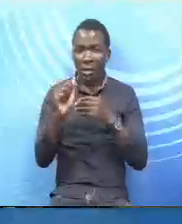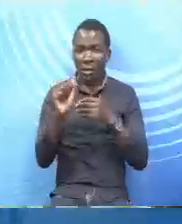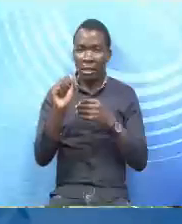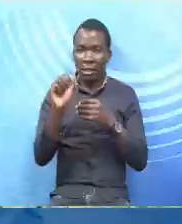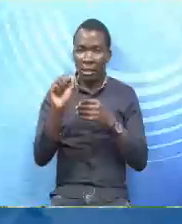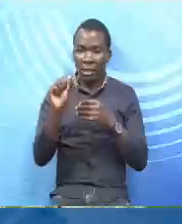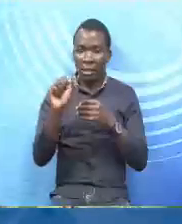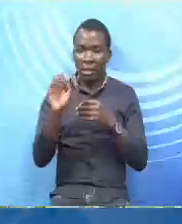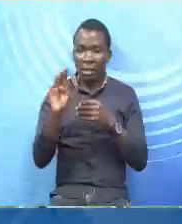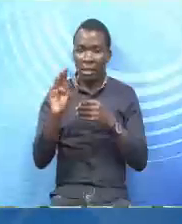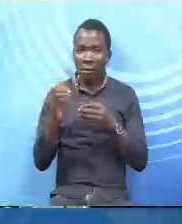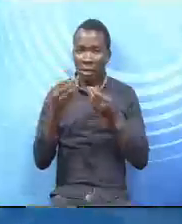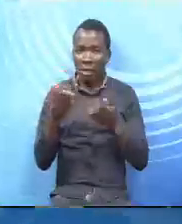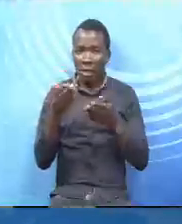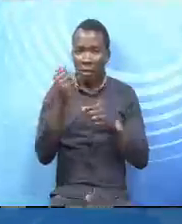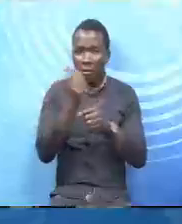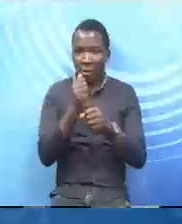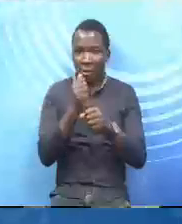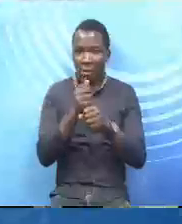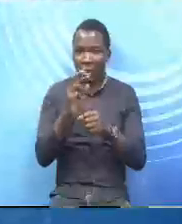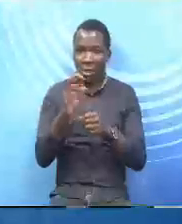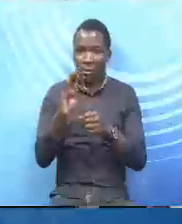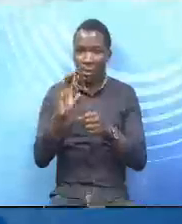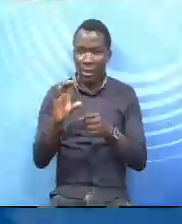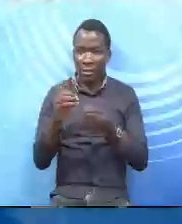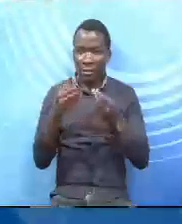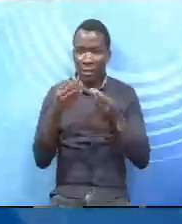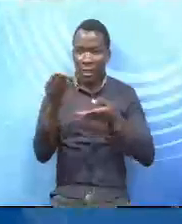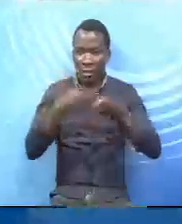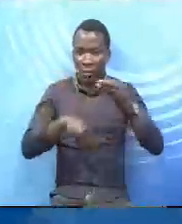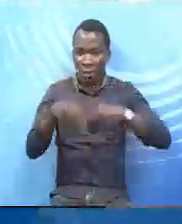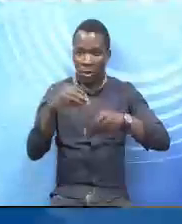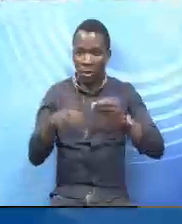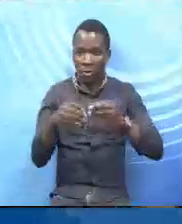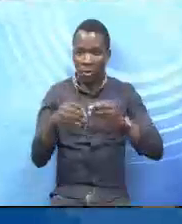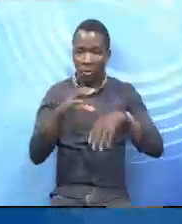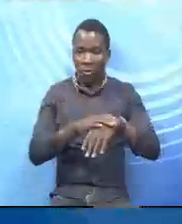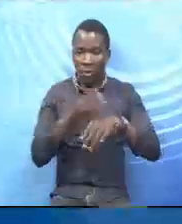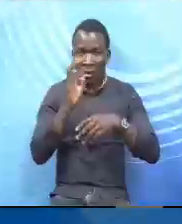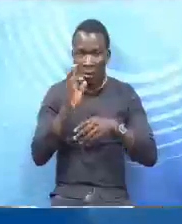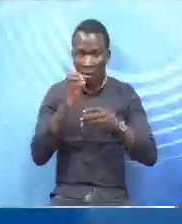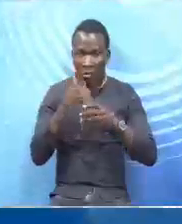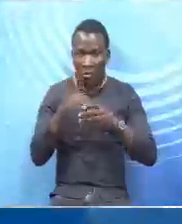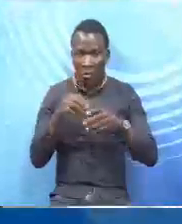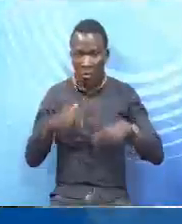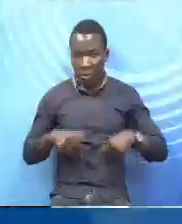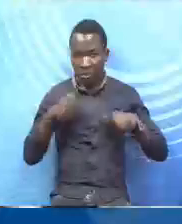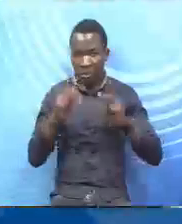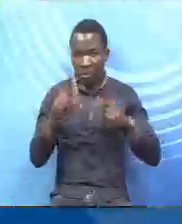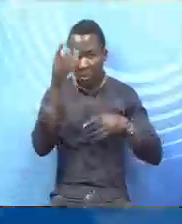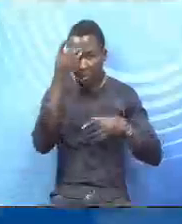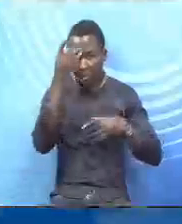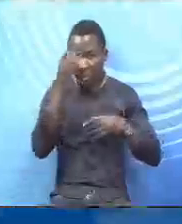RBC yavuze ko bigiye gutanga umusaruro ufatika muri aka karere hitabwa ku buzima bw'abarwayi COVID barwariye mu ngo muri